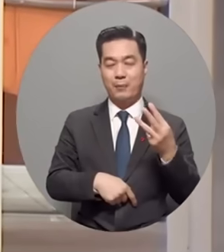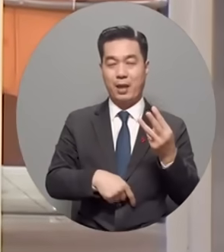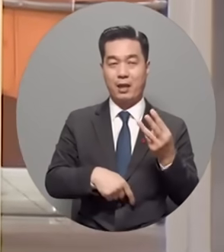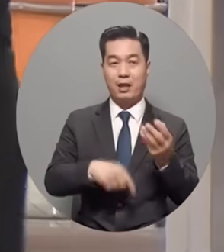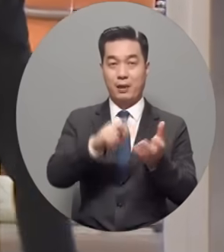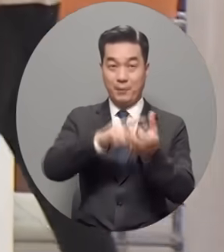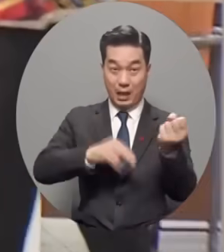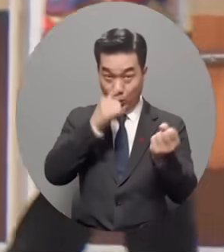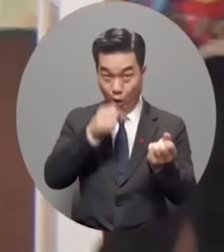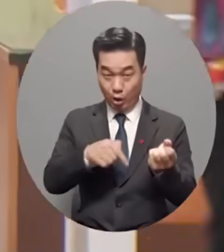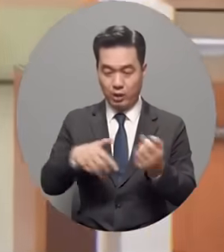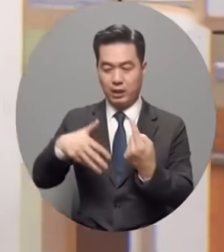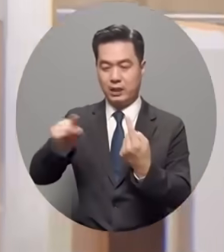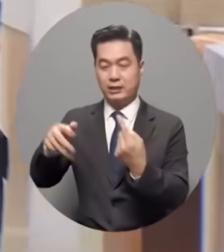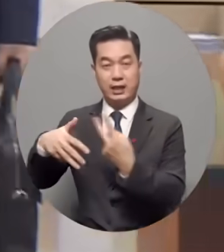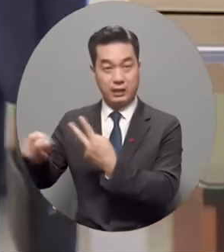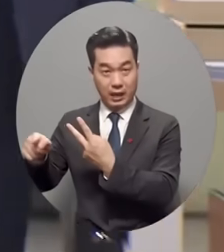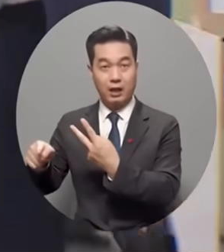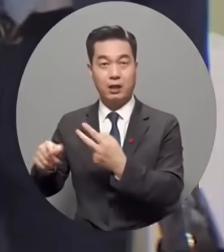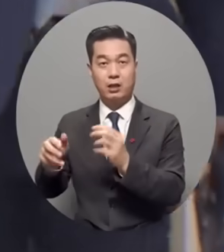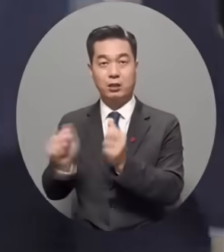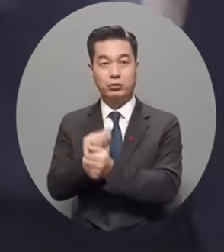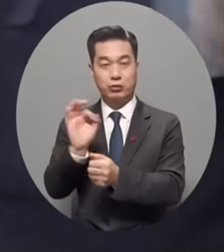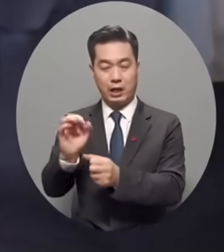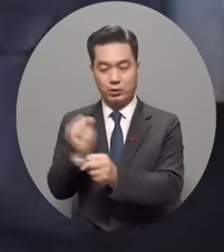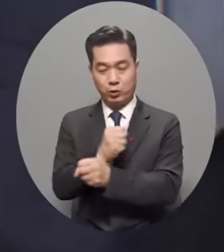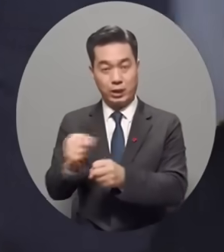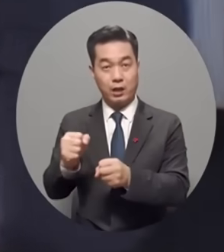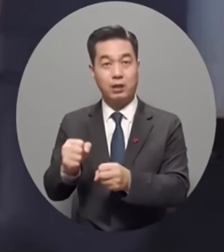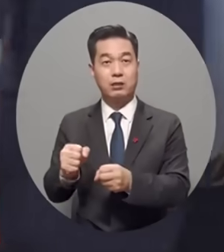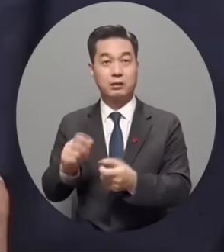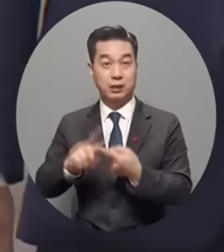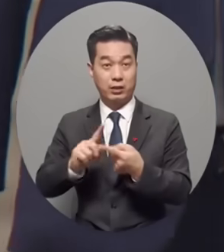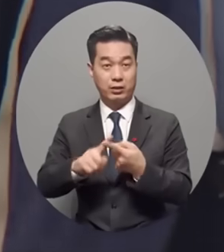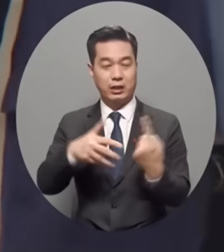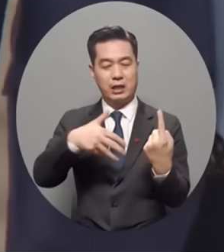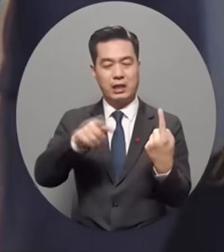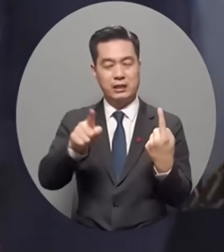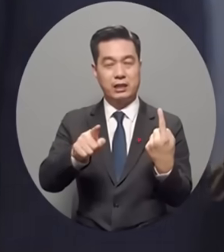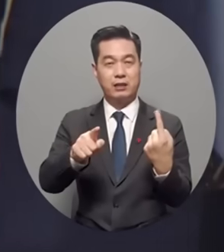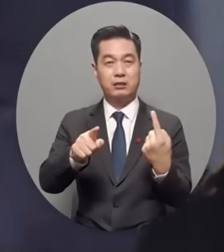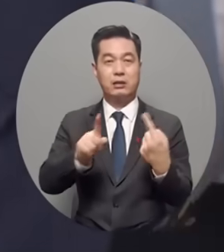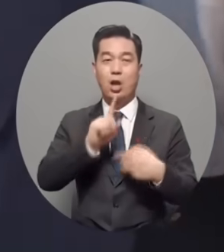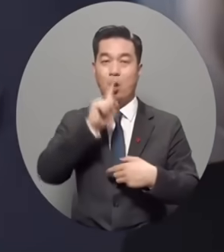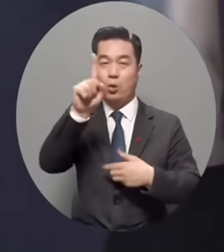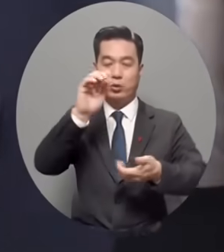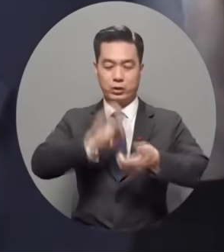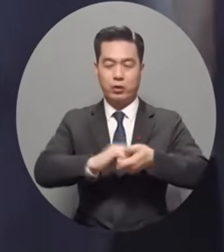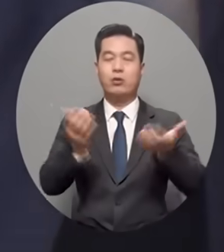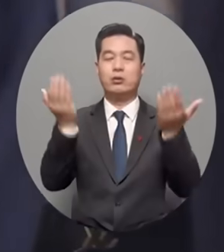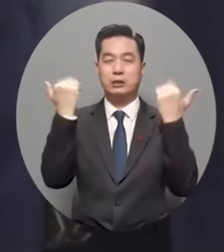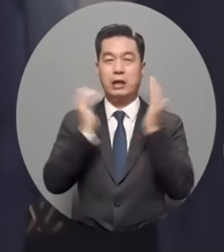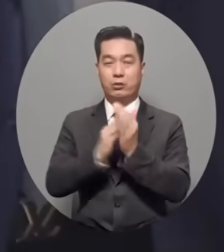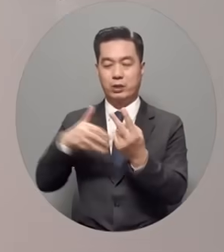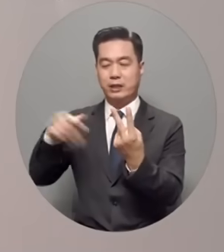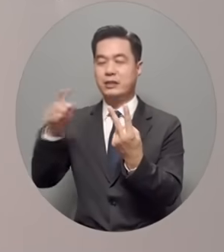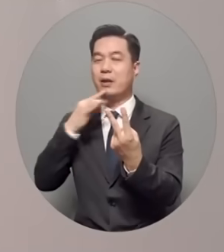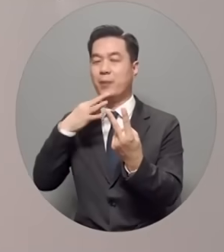법원은 1차와 2차로 나뉜 주가 조작 범행 중 1차는 공소시효가 지났다고 판단했고 2차만 유죄로